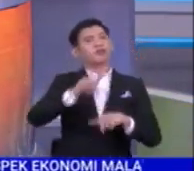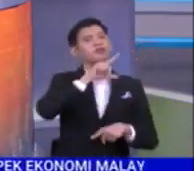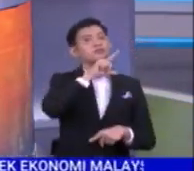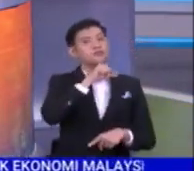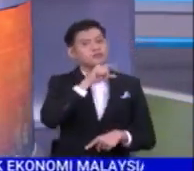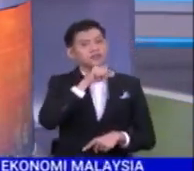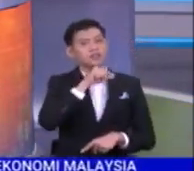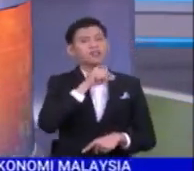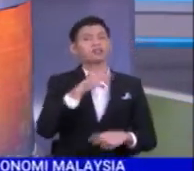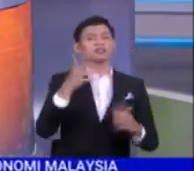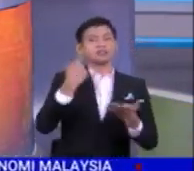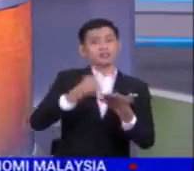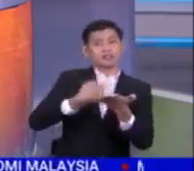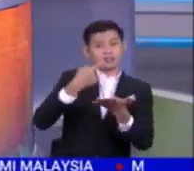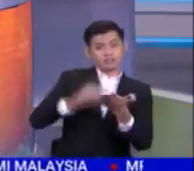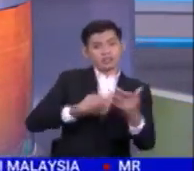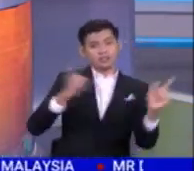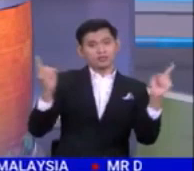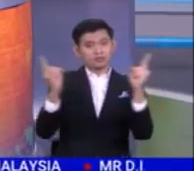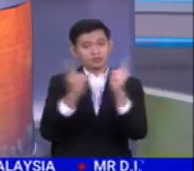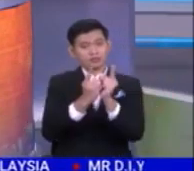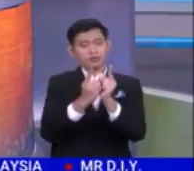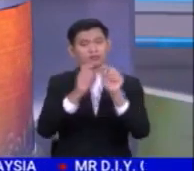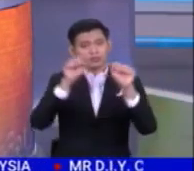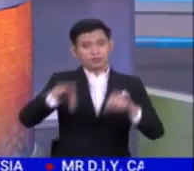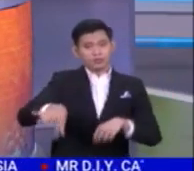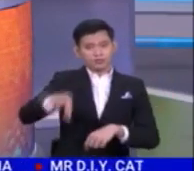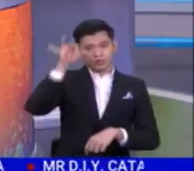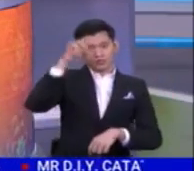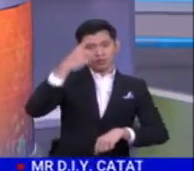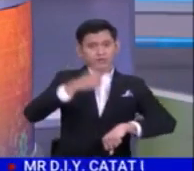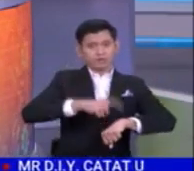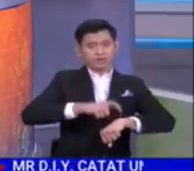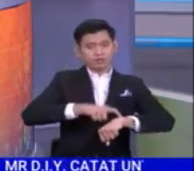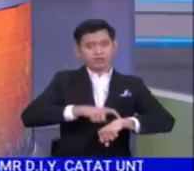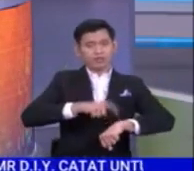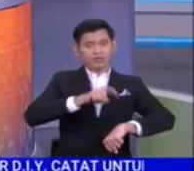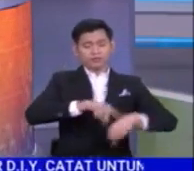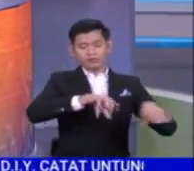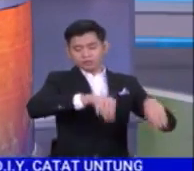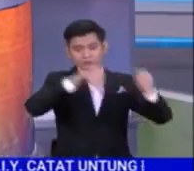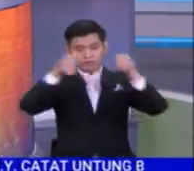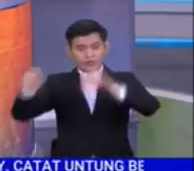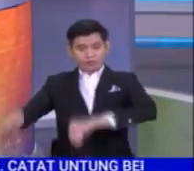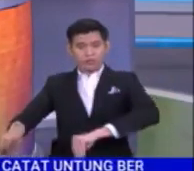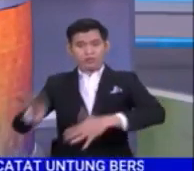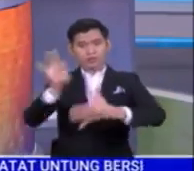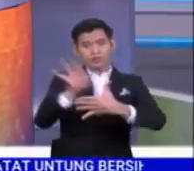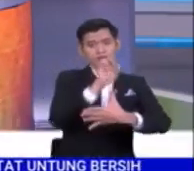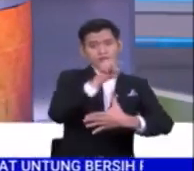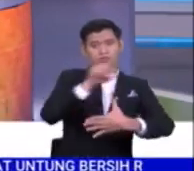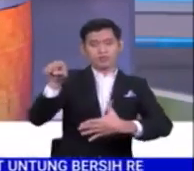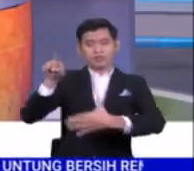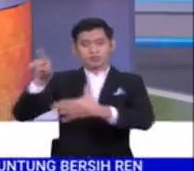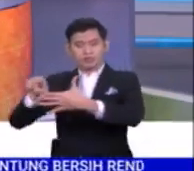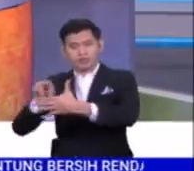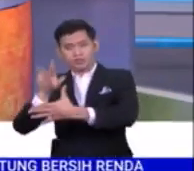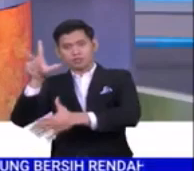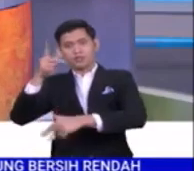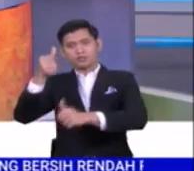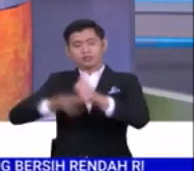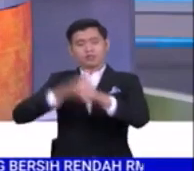yang jarang dan sukar ditemui boleh dijumpai apabila tiba waktu penghijrahan dari September hingga Mac setiap